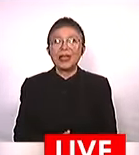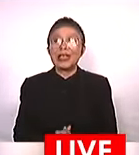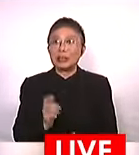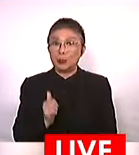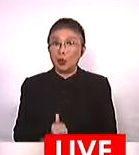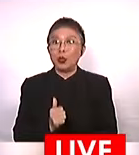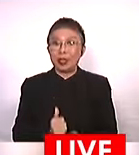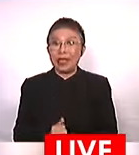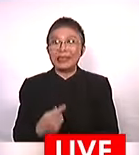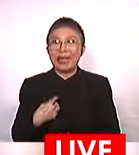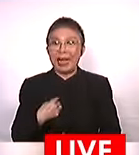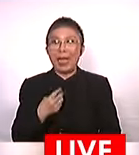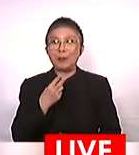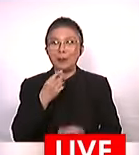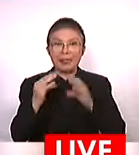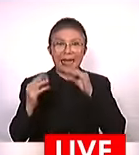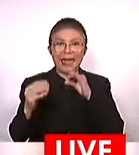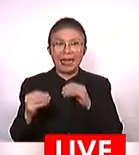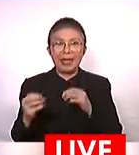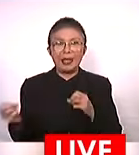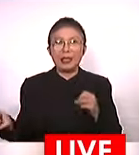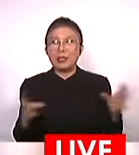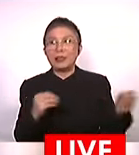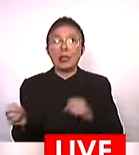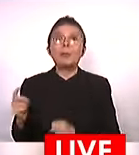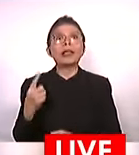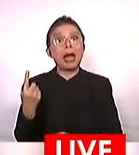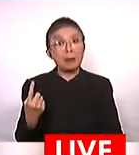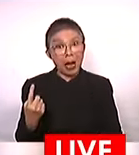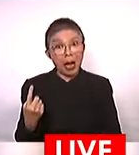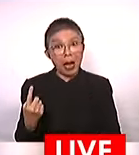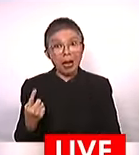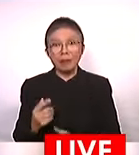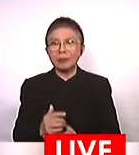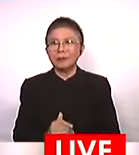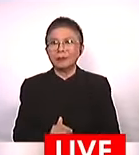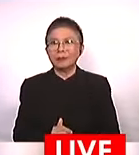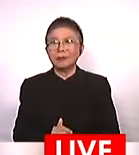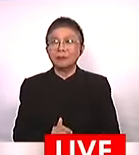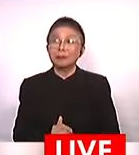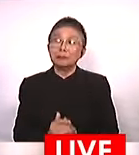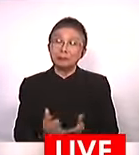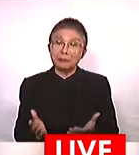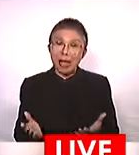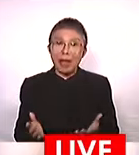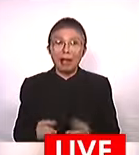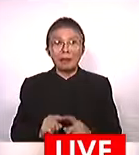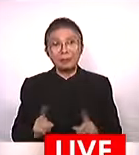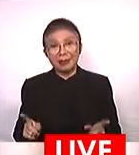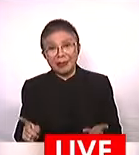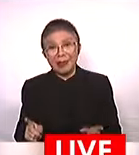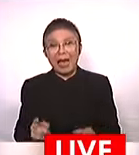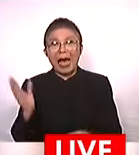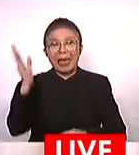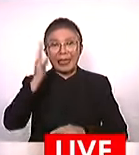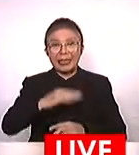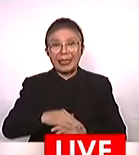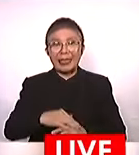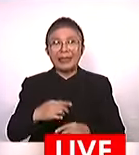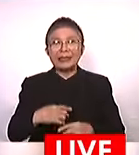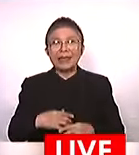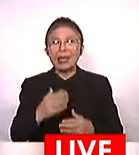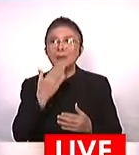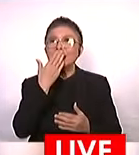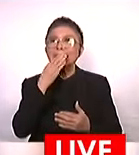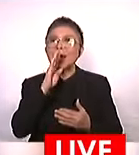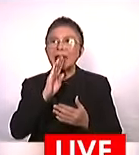harusnya saya bicara pada debat yang pertama tapi hari ini saya